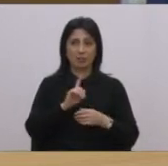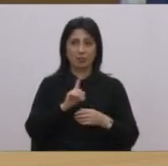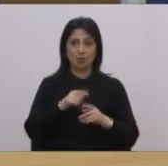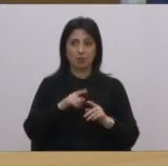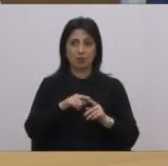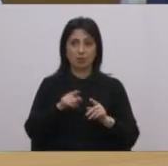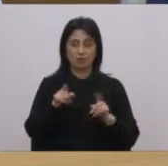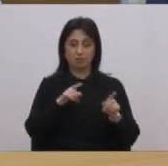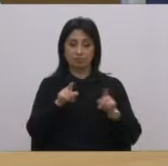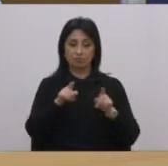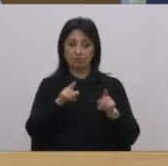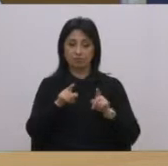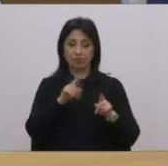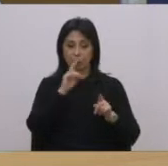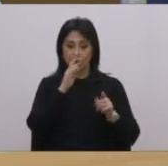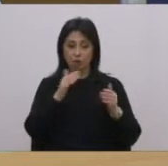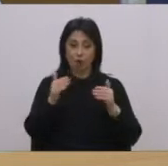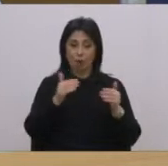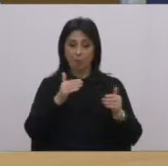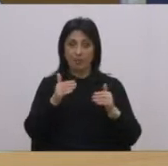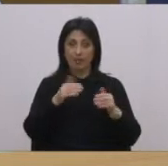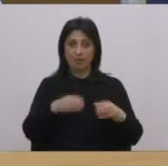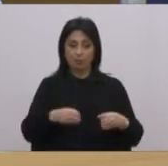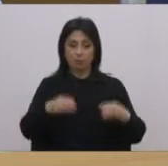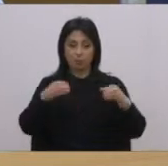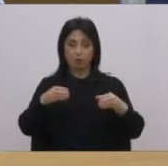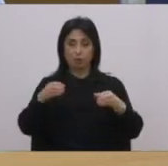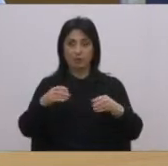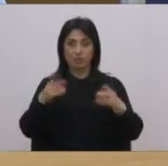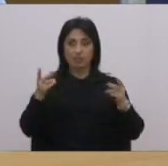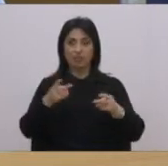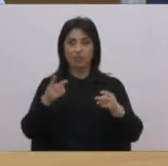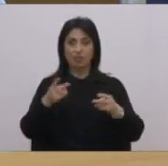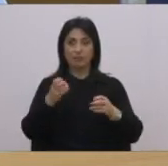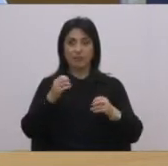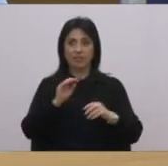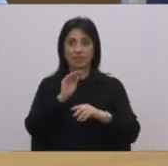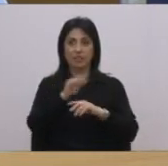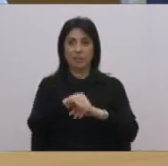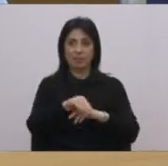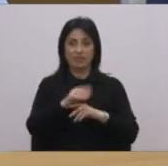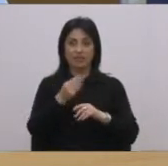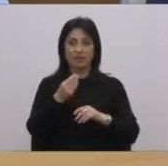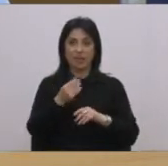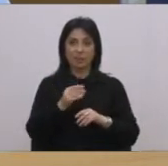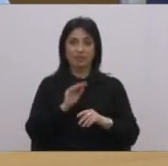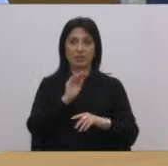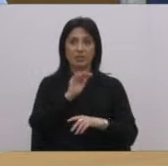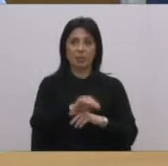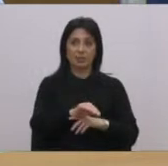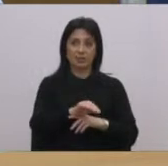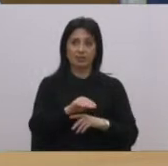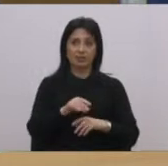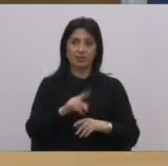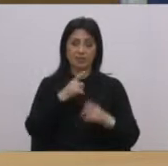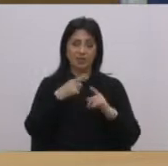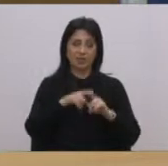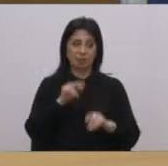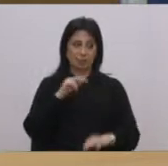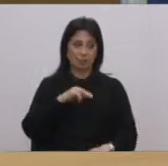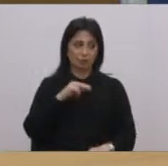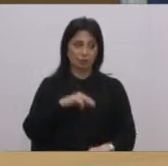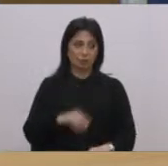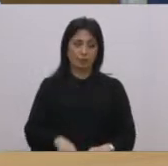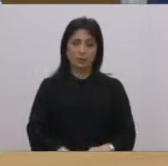ბურჯებს შორის ცდომილება, შეცდომა დაშვებული, რომელსაც ჭირდება კიდე დამატებითი თანხები და დამატებითი ასე თქვა საინჟინრო